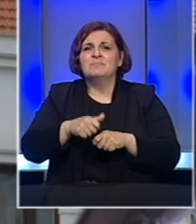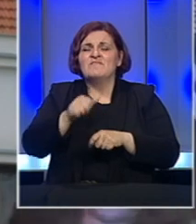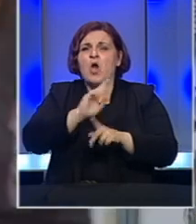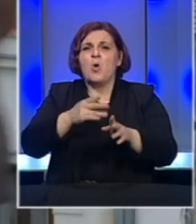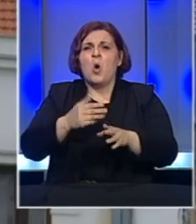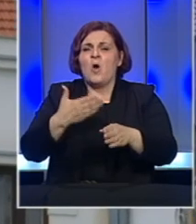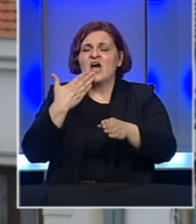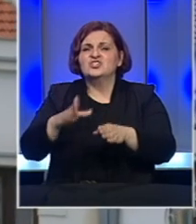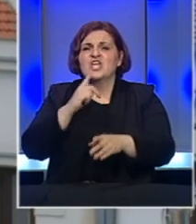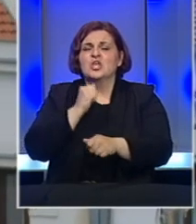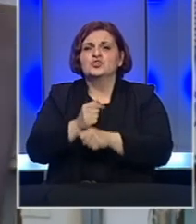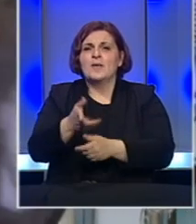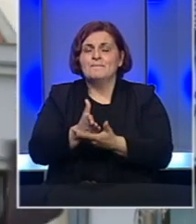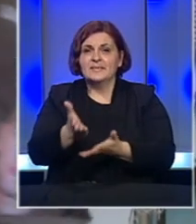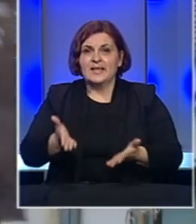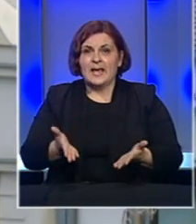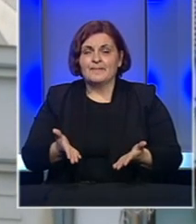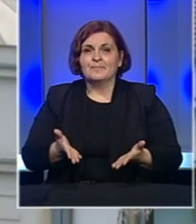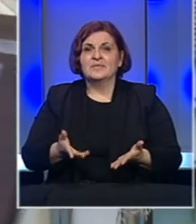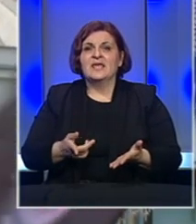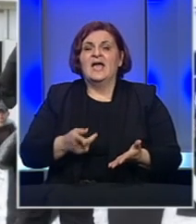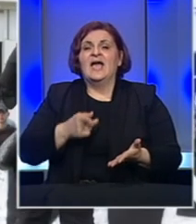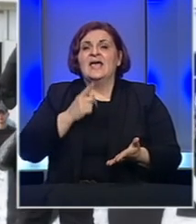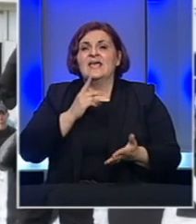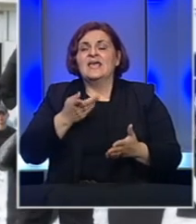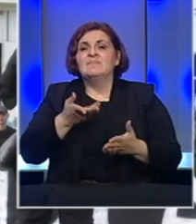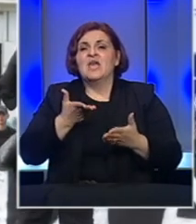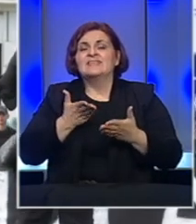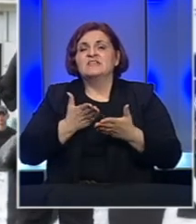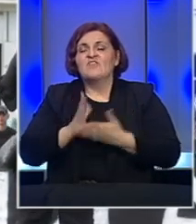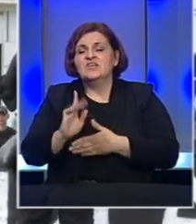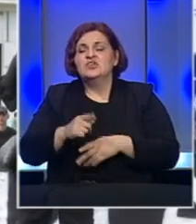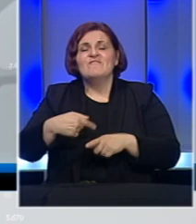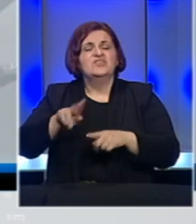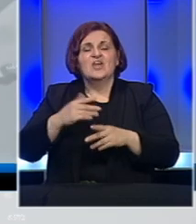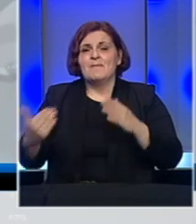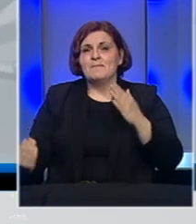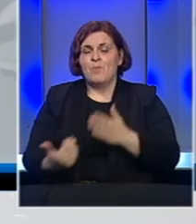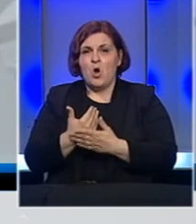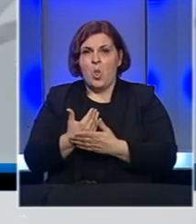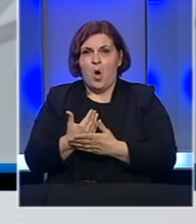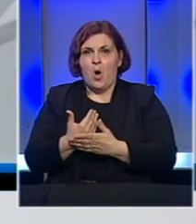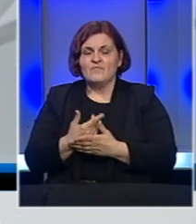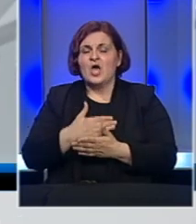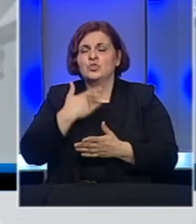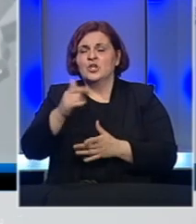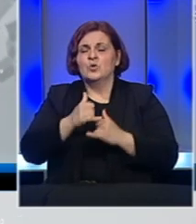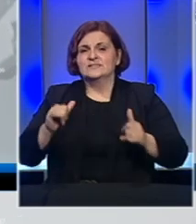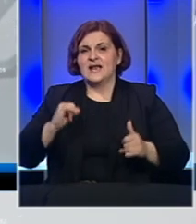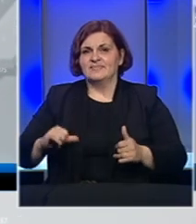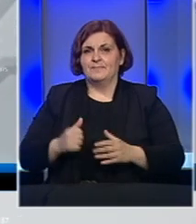nanijeta u ovom slučaju, kako se ovakvi slučajevi više ne bi ponagali. Toliko iz Bijeljine za ovo javljanje.